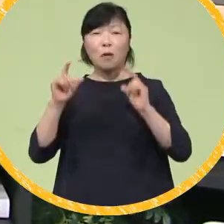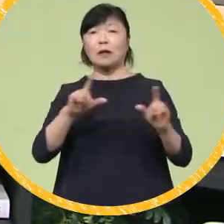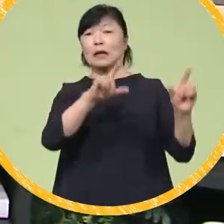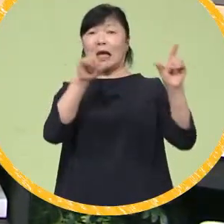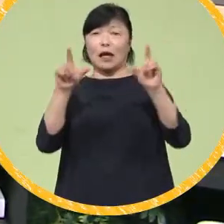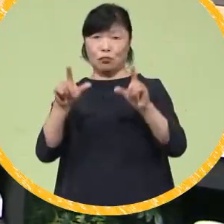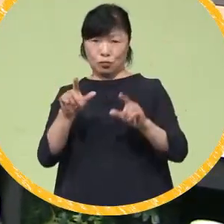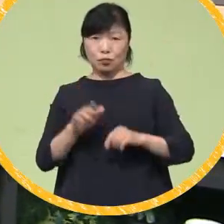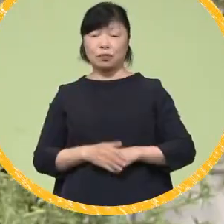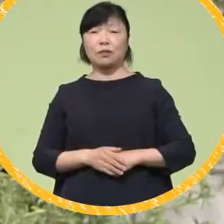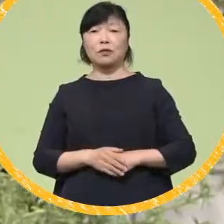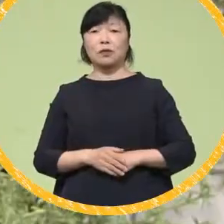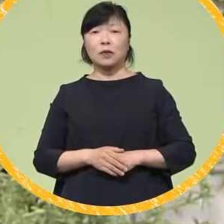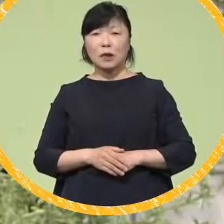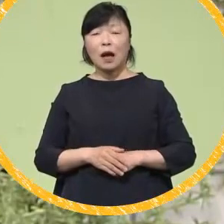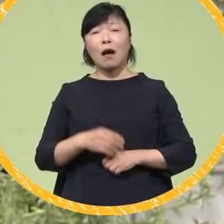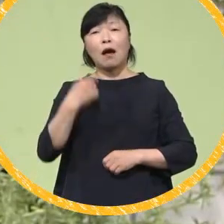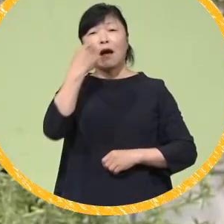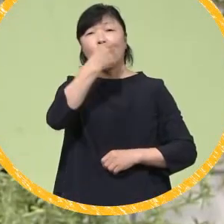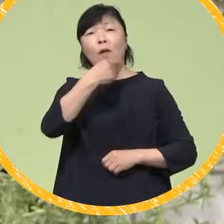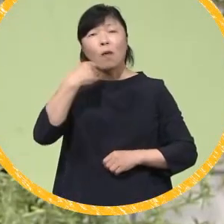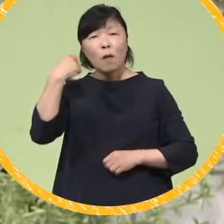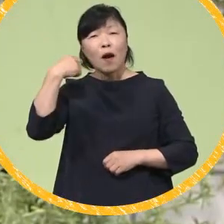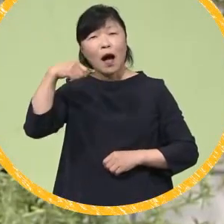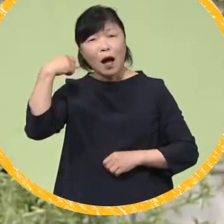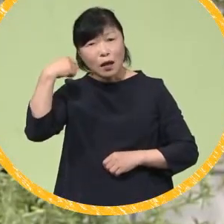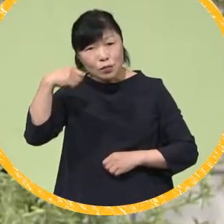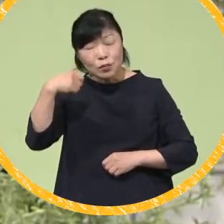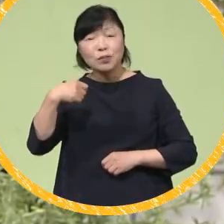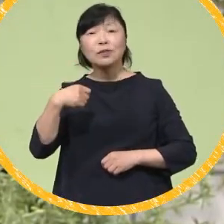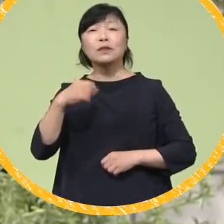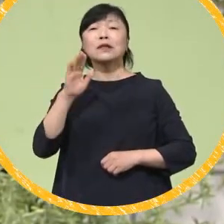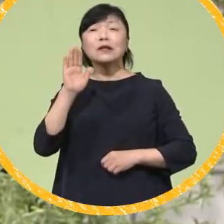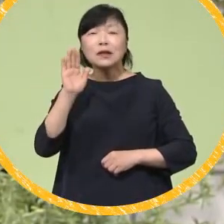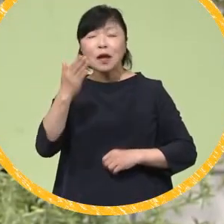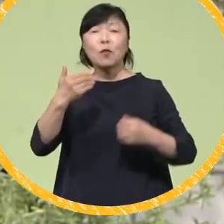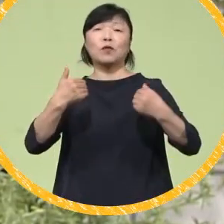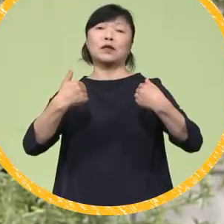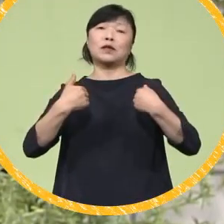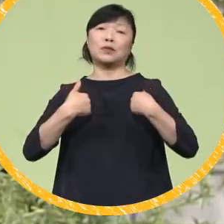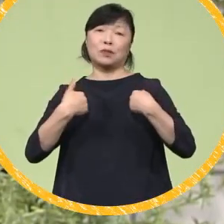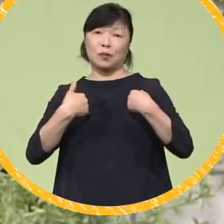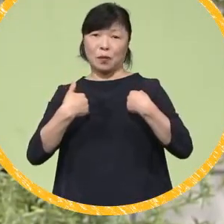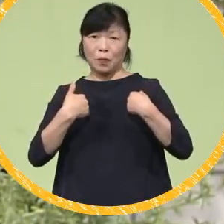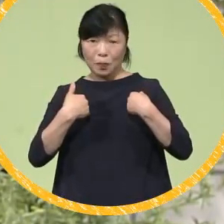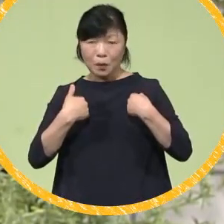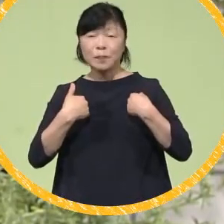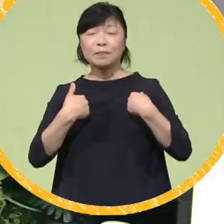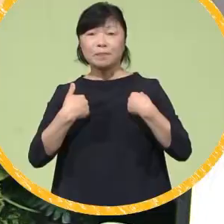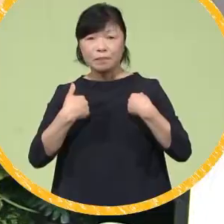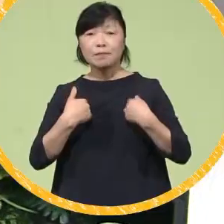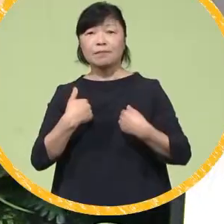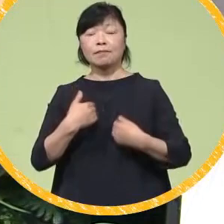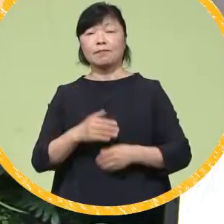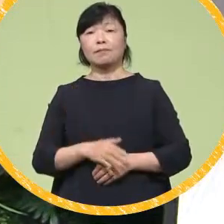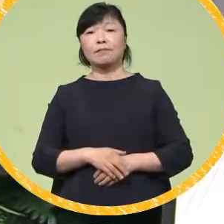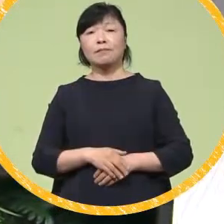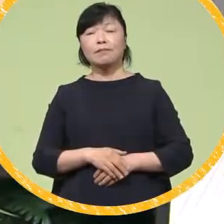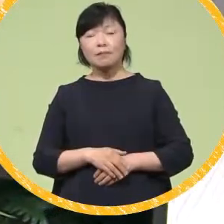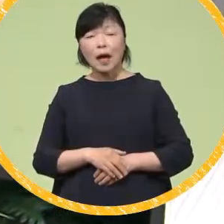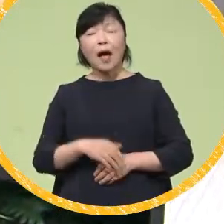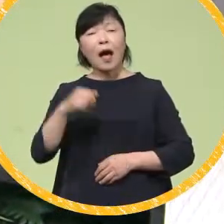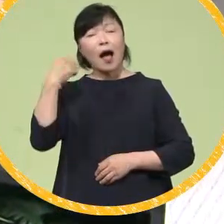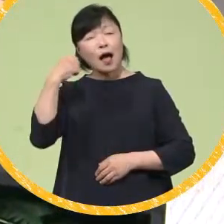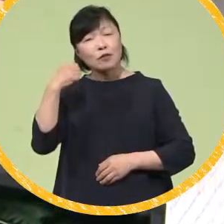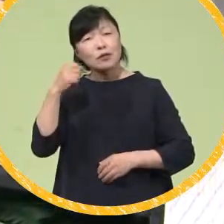ね。 そうなんですよね。やっぱりこうちょっと熱もこもりますし、でもしなきゃいけないしで本当悩ましい。 本当ですよね。僕も本当に暑く